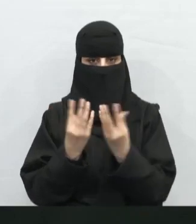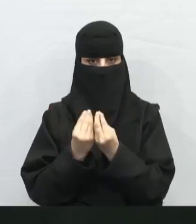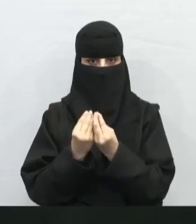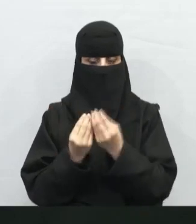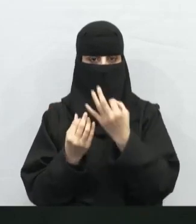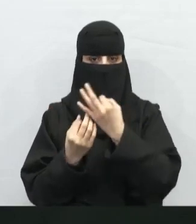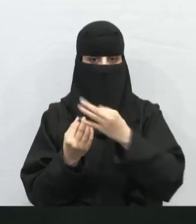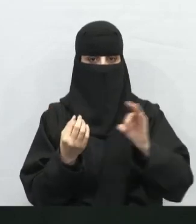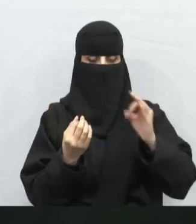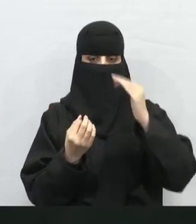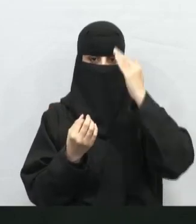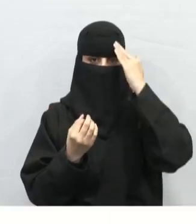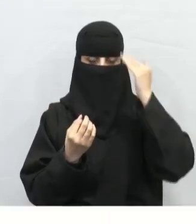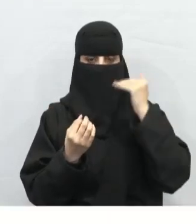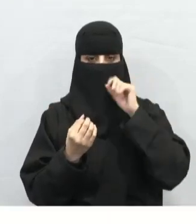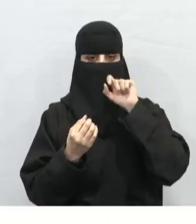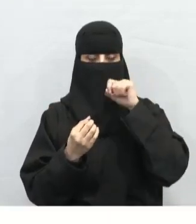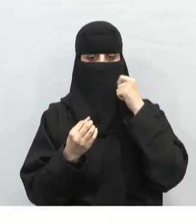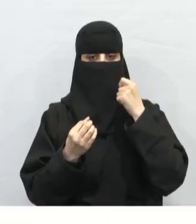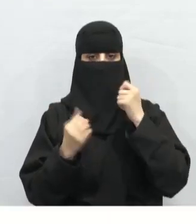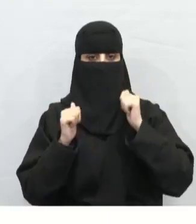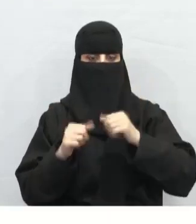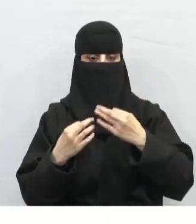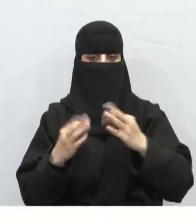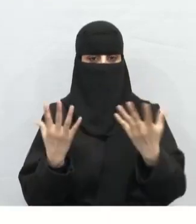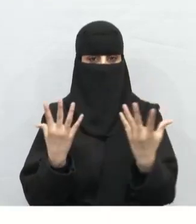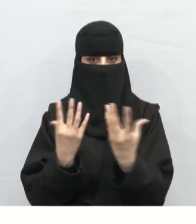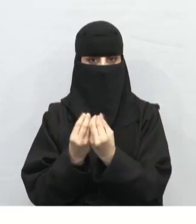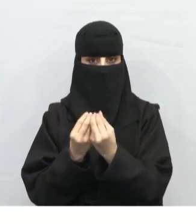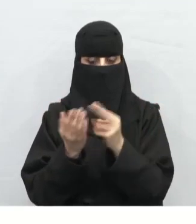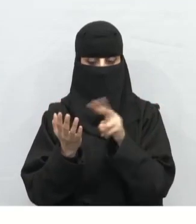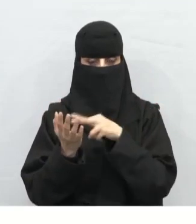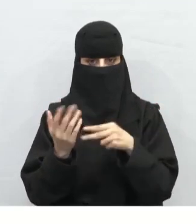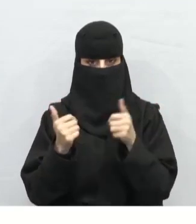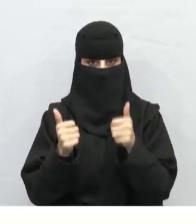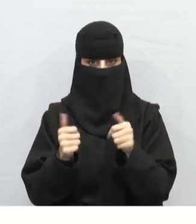القراءه واقراوا عنوان هذا الدرس